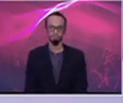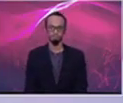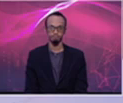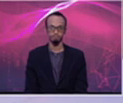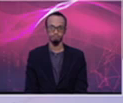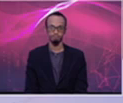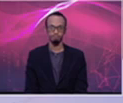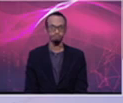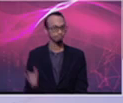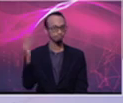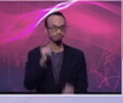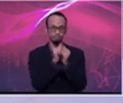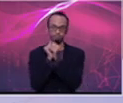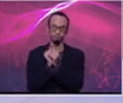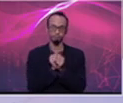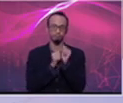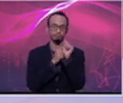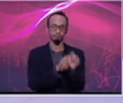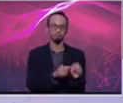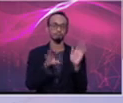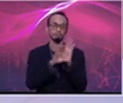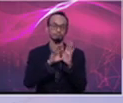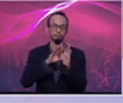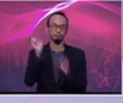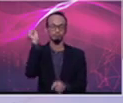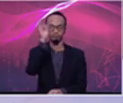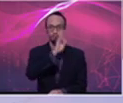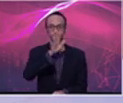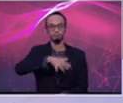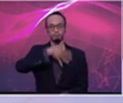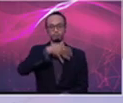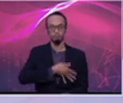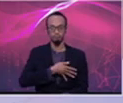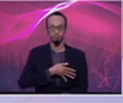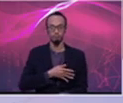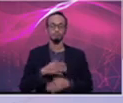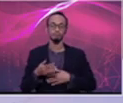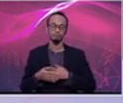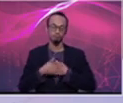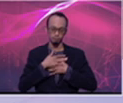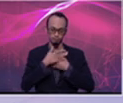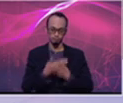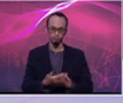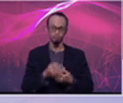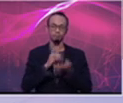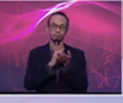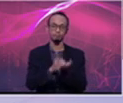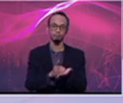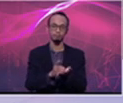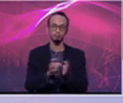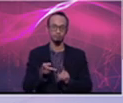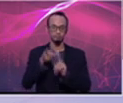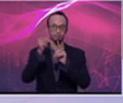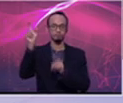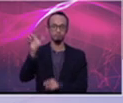333 Mari sama-sama kita contohi akhlak terpuji Baginda sallallahualaihiwasallam dengan menjadi mukmin yang paling pemurah khususnya dalam